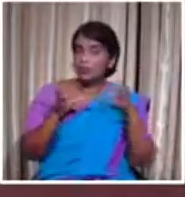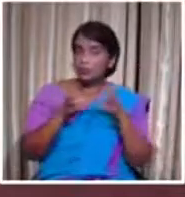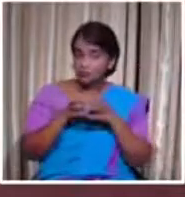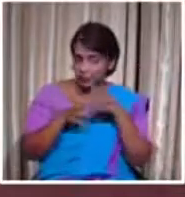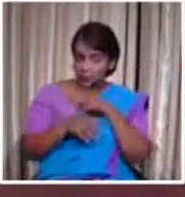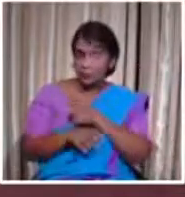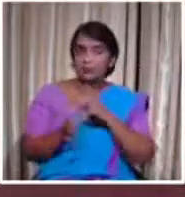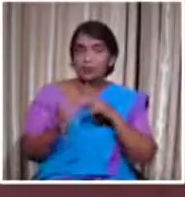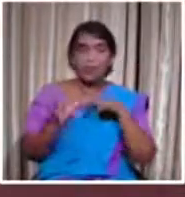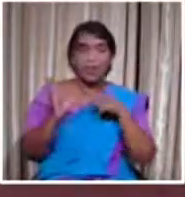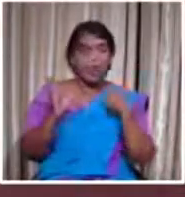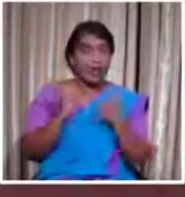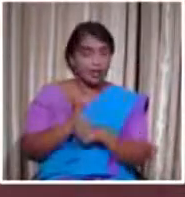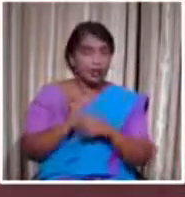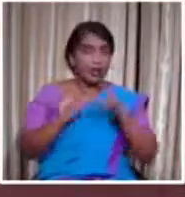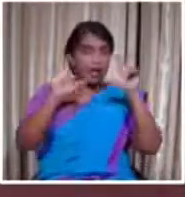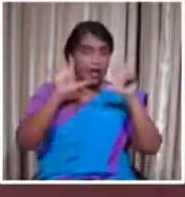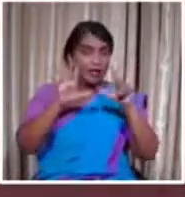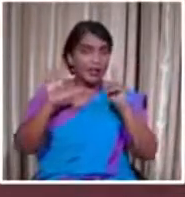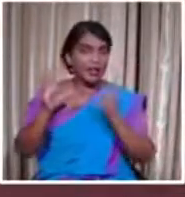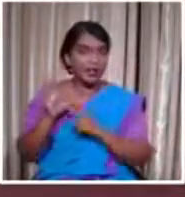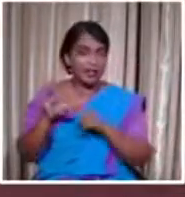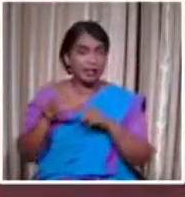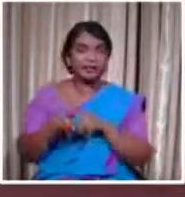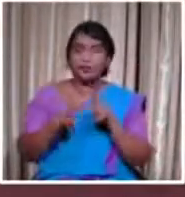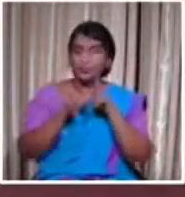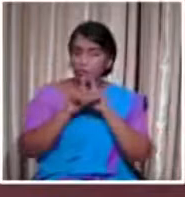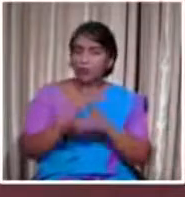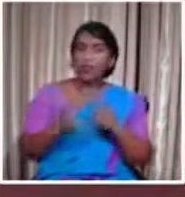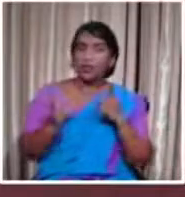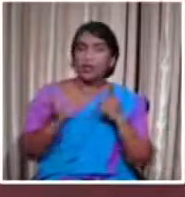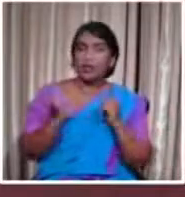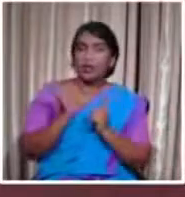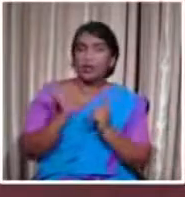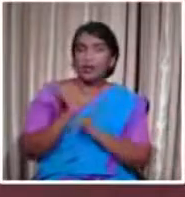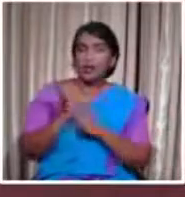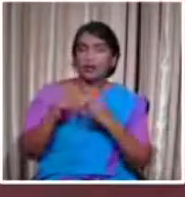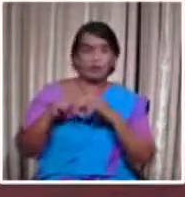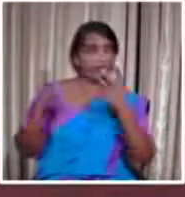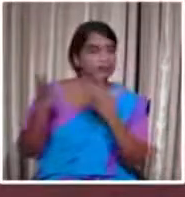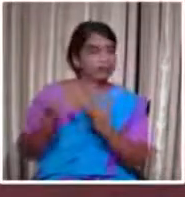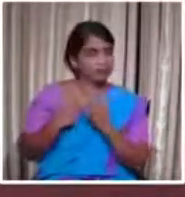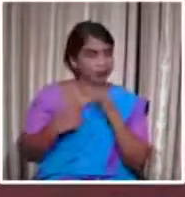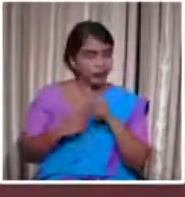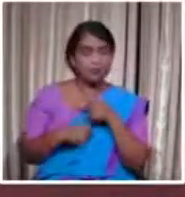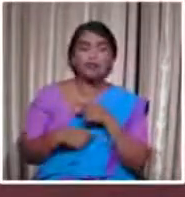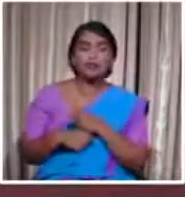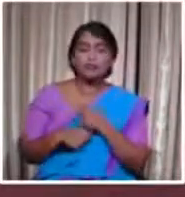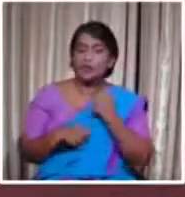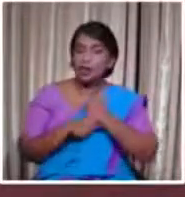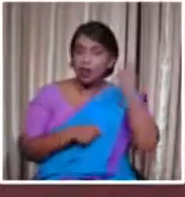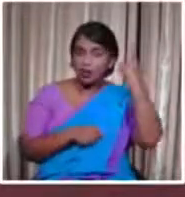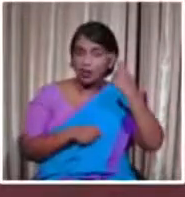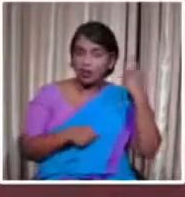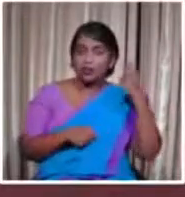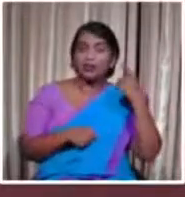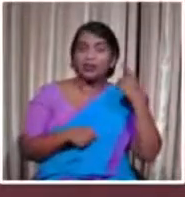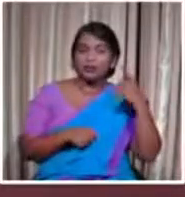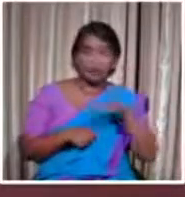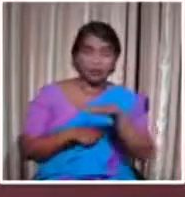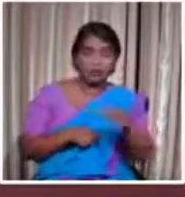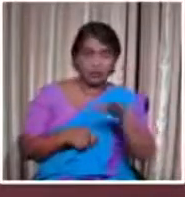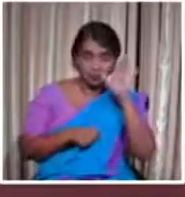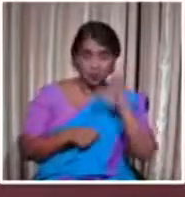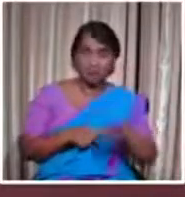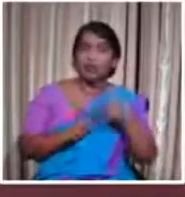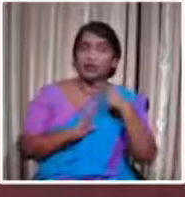සංශෝධන පනතේ 8A වගන්තිය ප්‍රකාරයේ සඳහා බලපත්‍රයක් ලබා ගත යුතුයි. ගෝල්ෆේස් පිට්ටිය පිහිටා